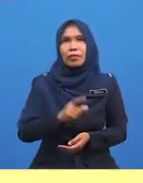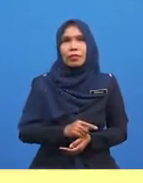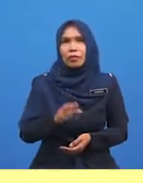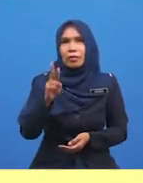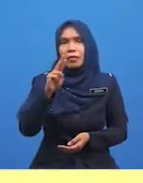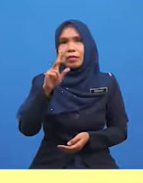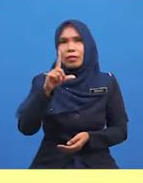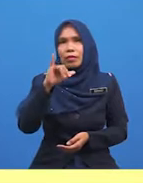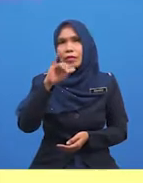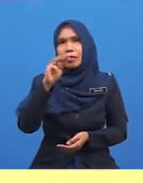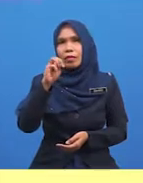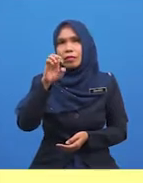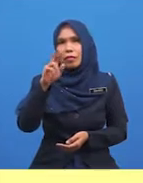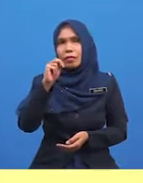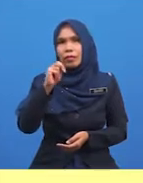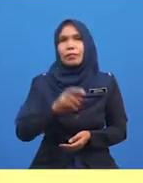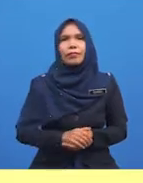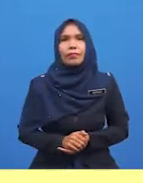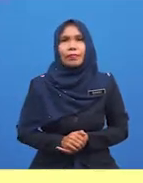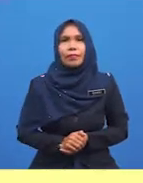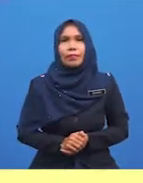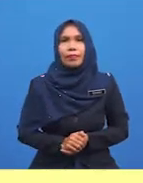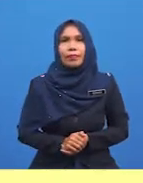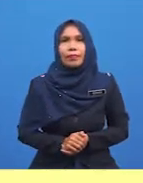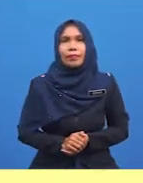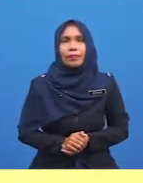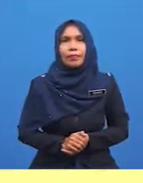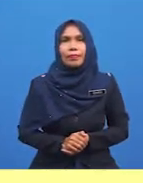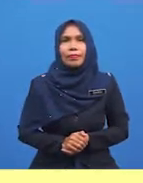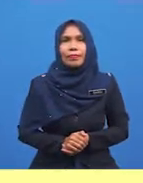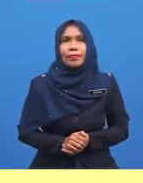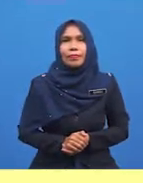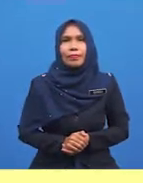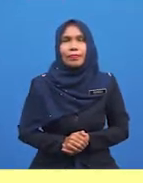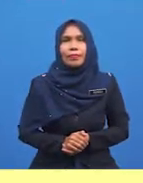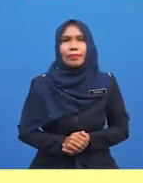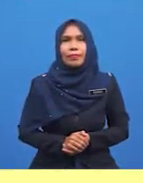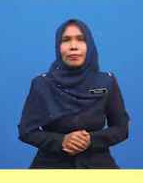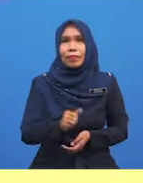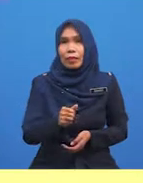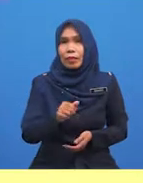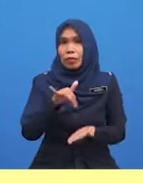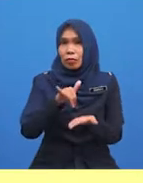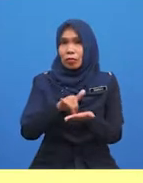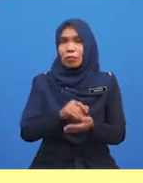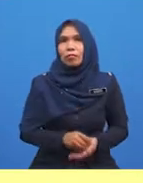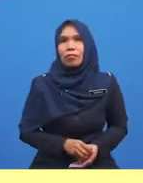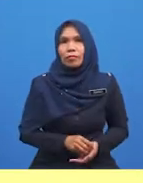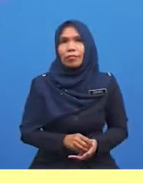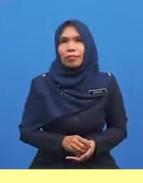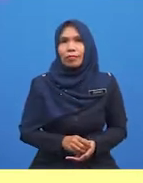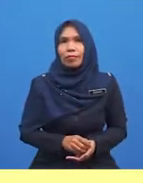ketertinggian perlembagaan. iaitu satu konsep